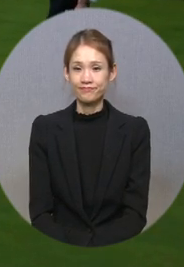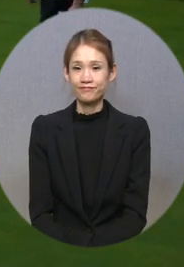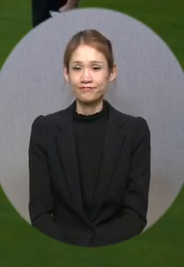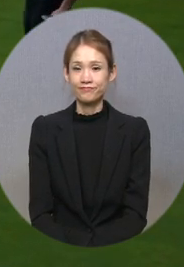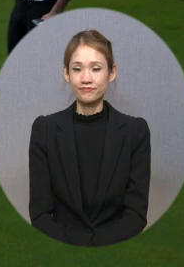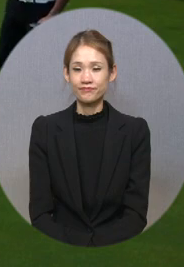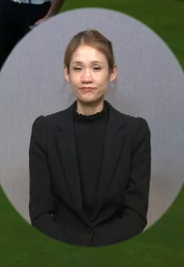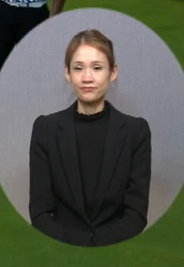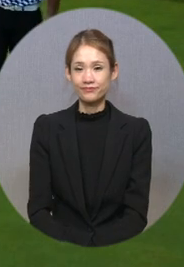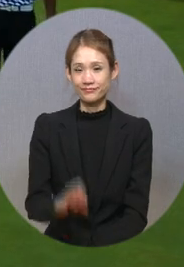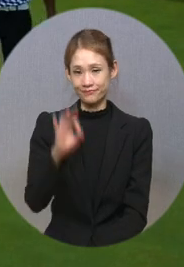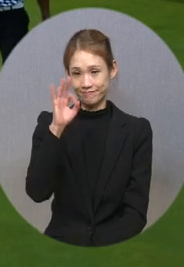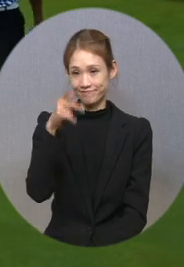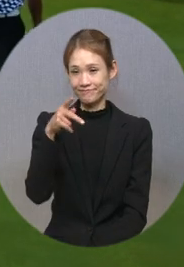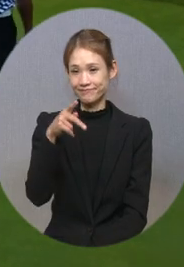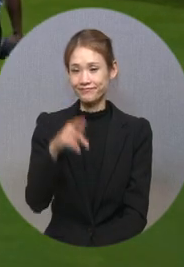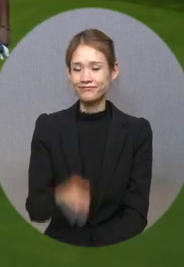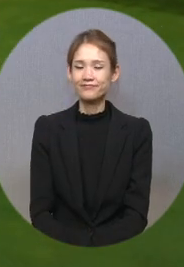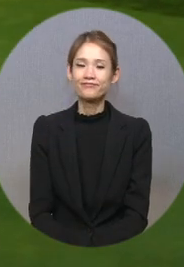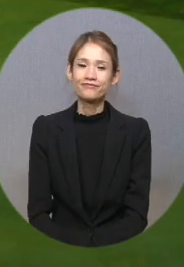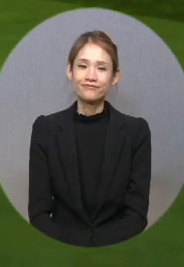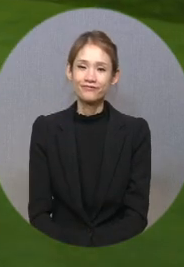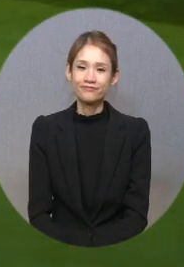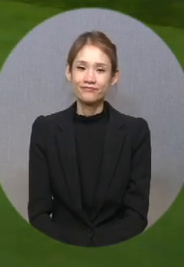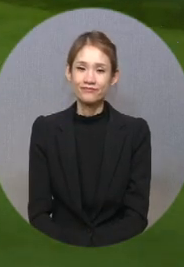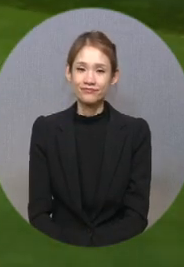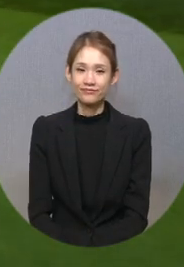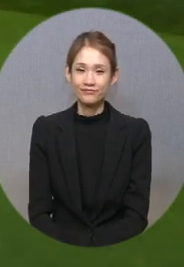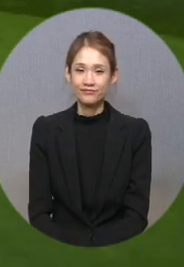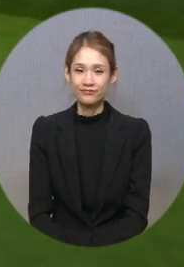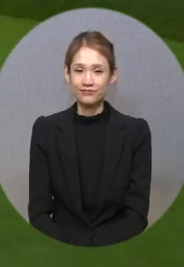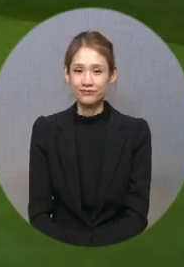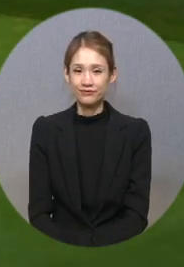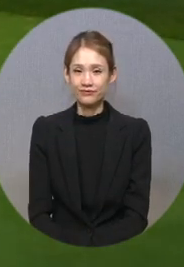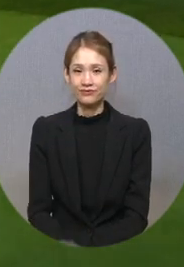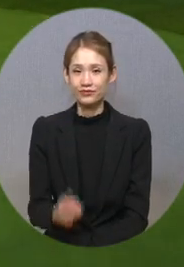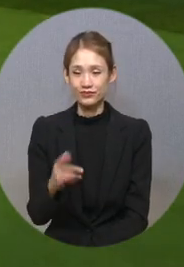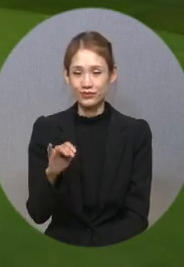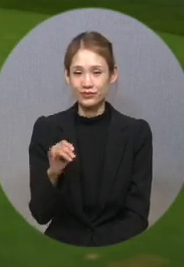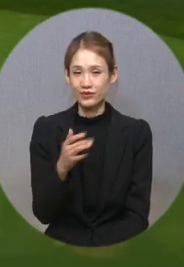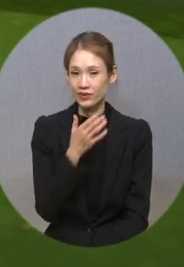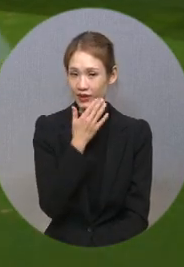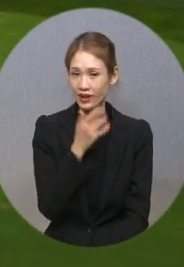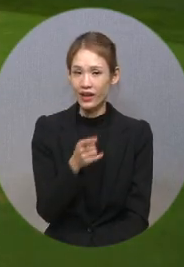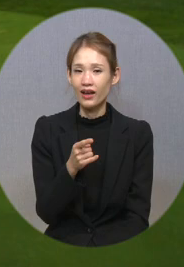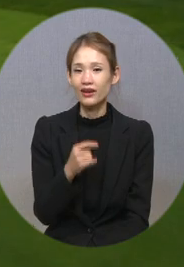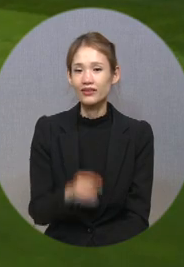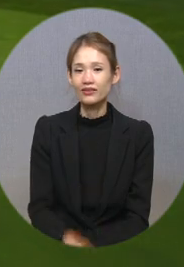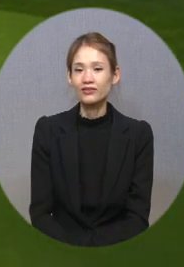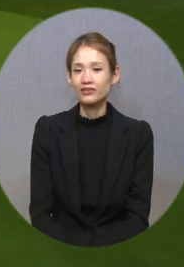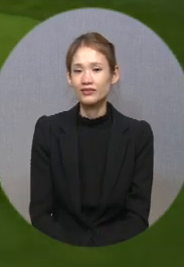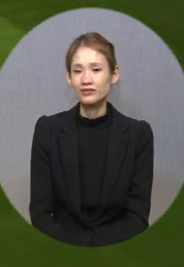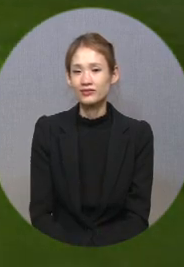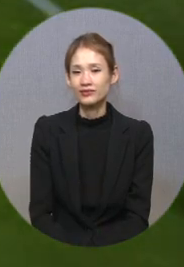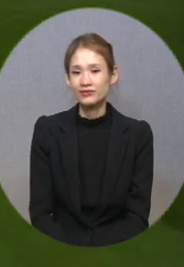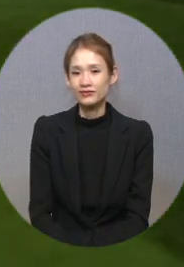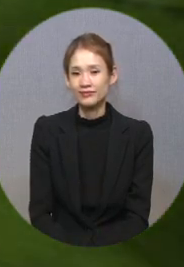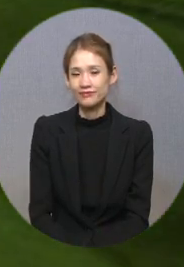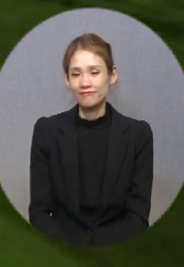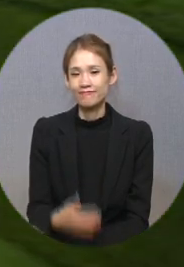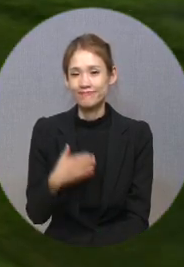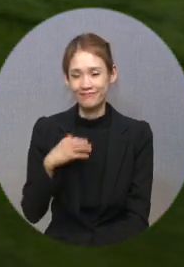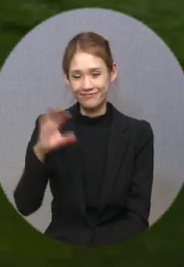아! 오케이. 까리. 오빠 뭐지? 보기. 보기. 아, 더블. 왔어. 오빠 보기. 우와. 더블,